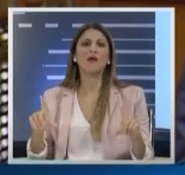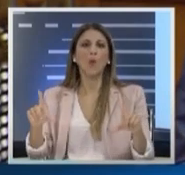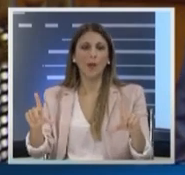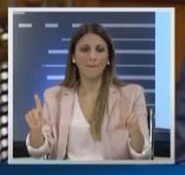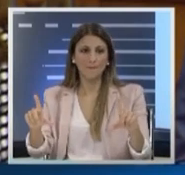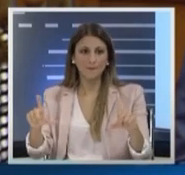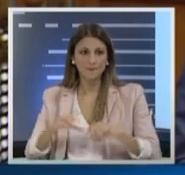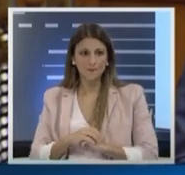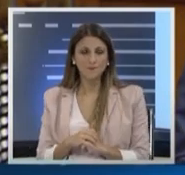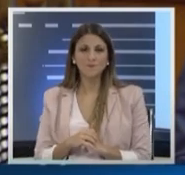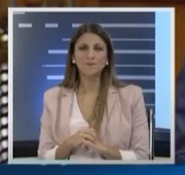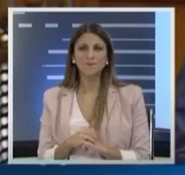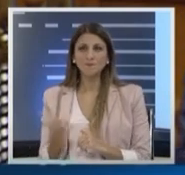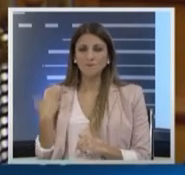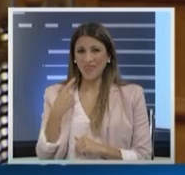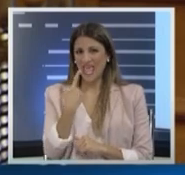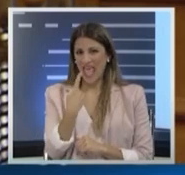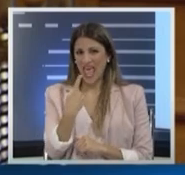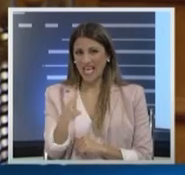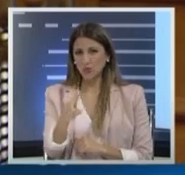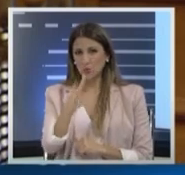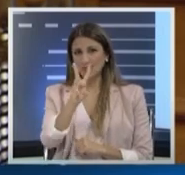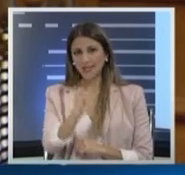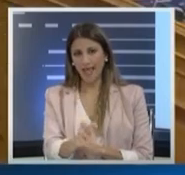Από τα 130 περίπου